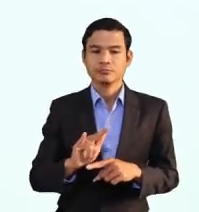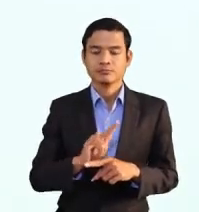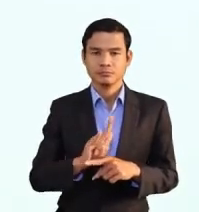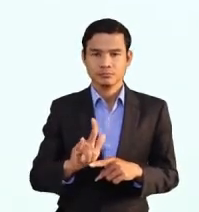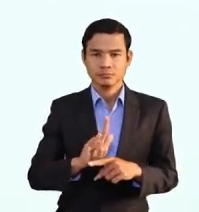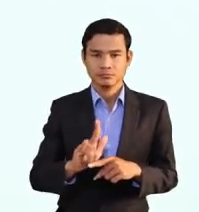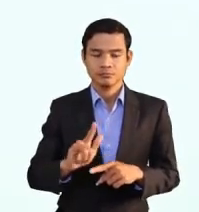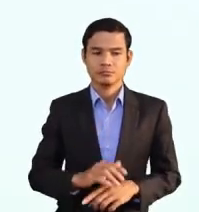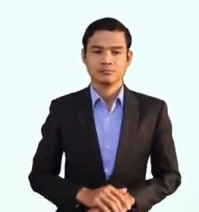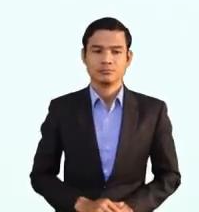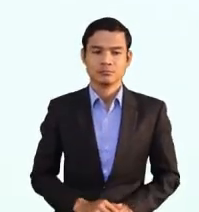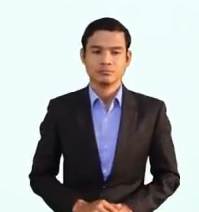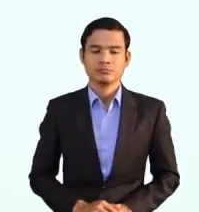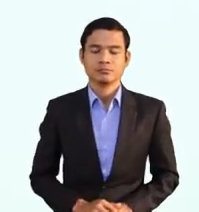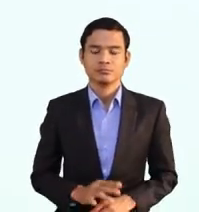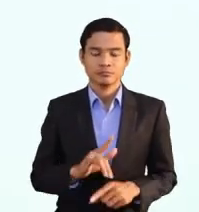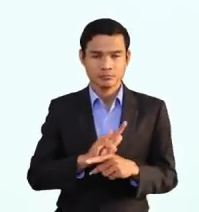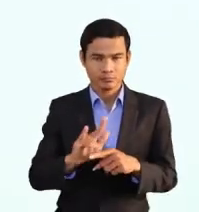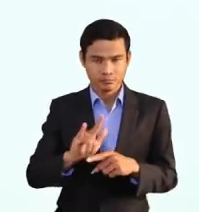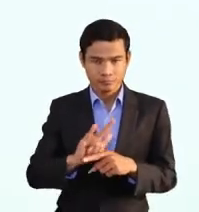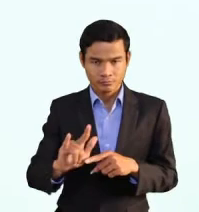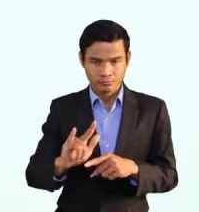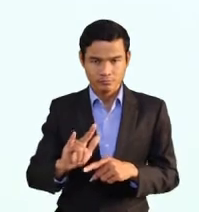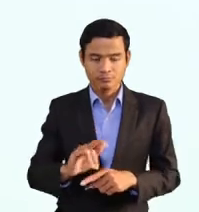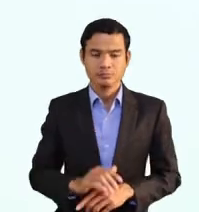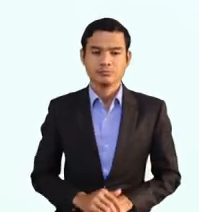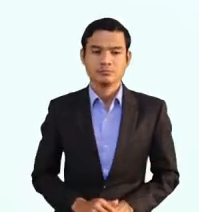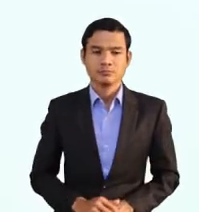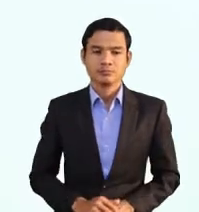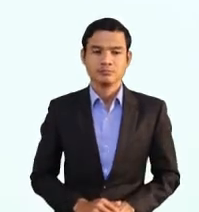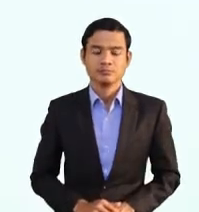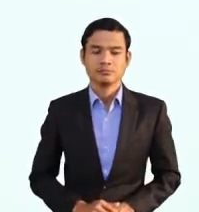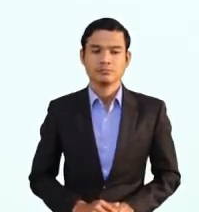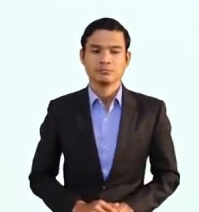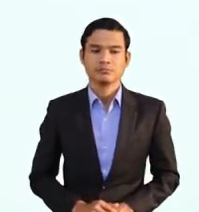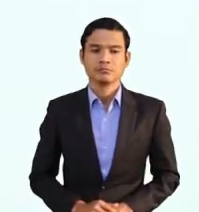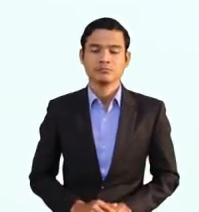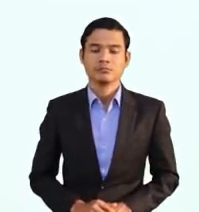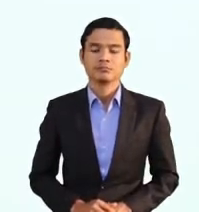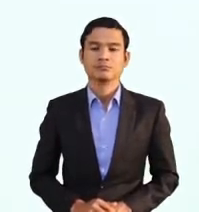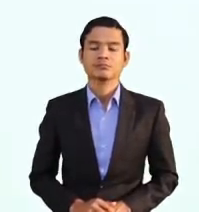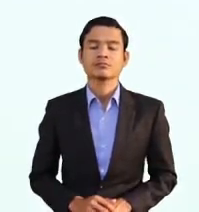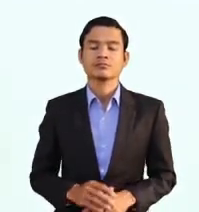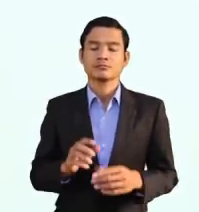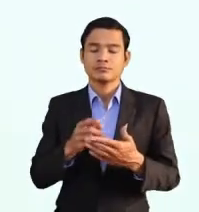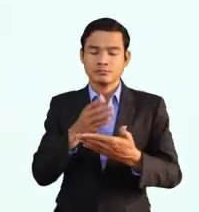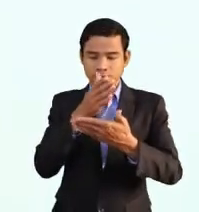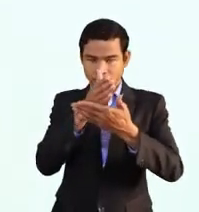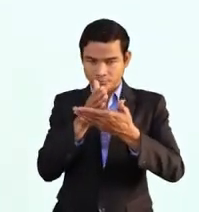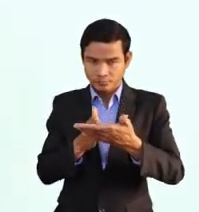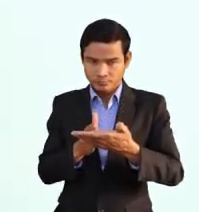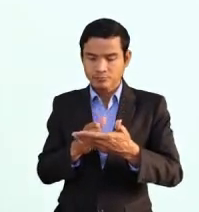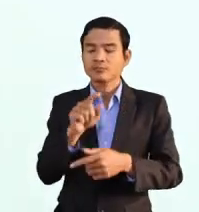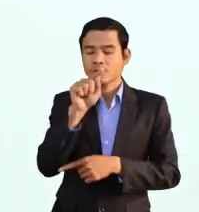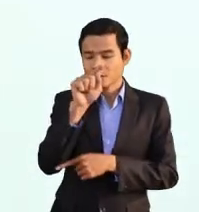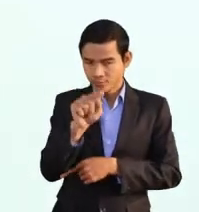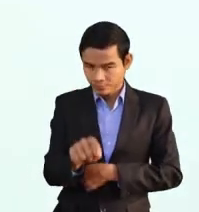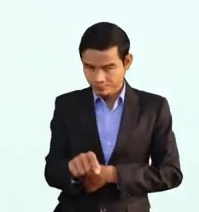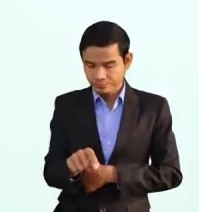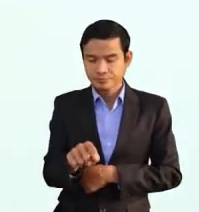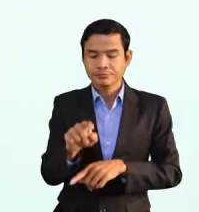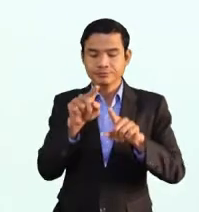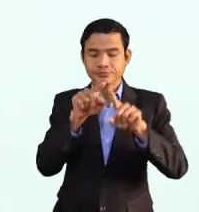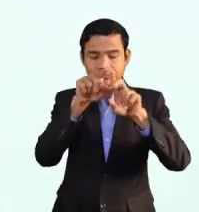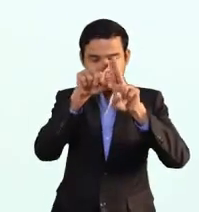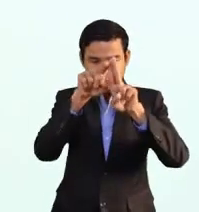man vi thi cha cứ dân tu chạy chữ pi máu nè mà kháng